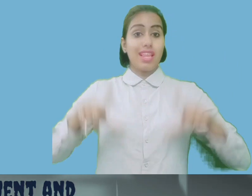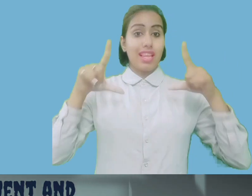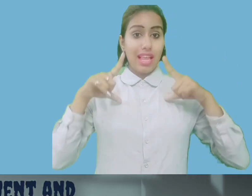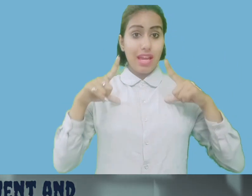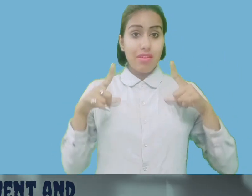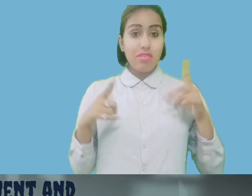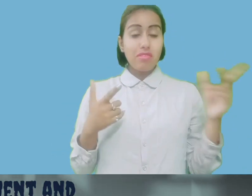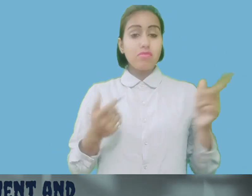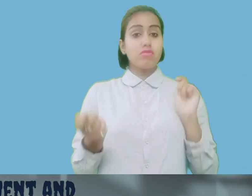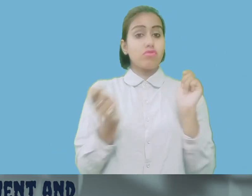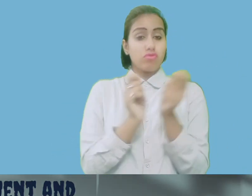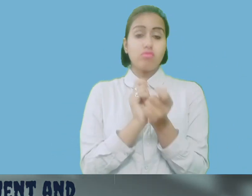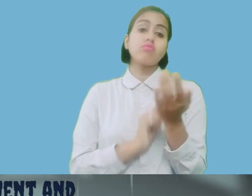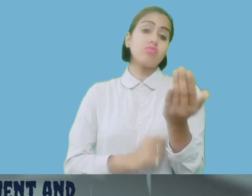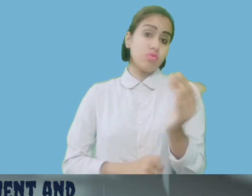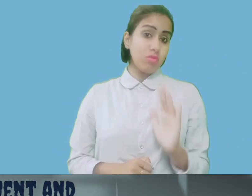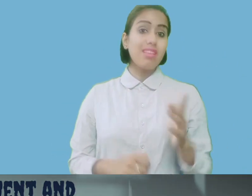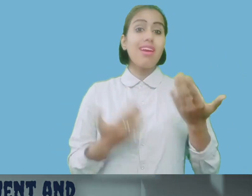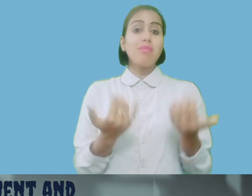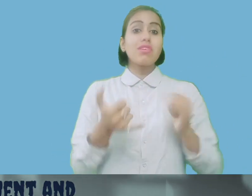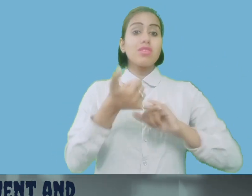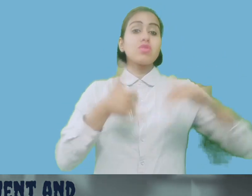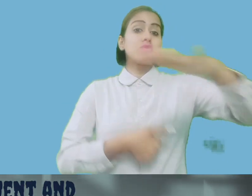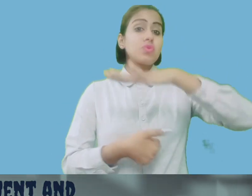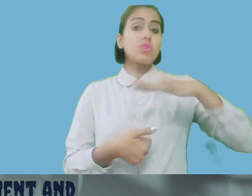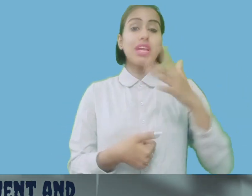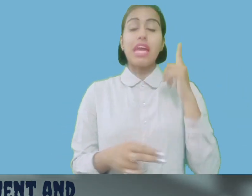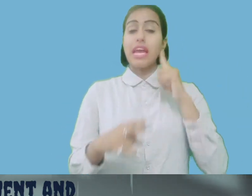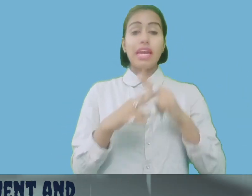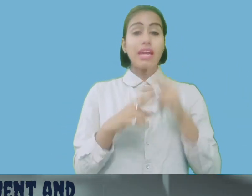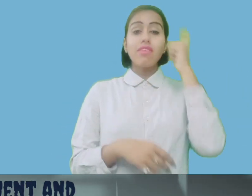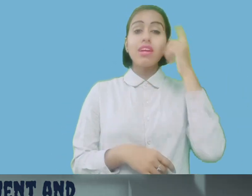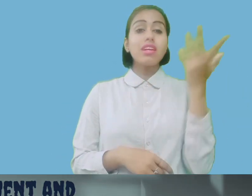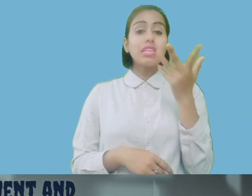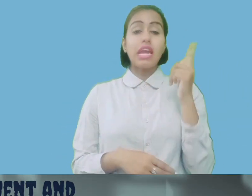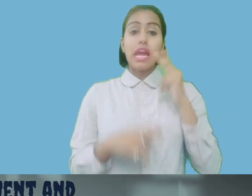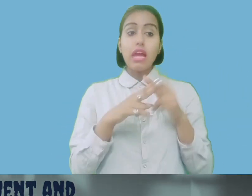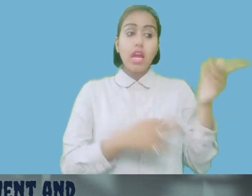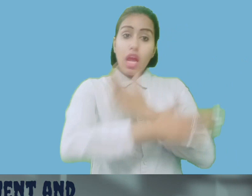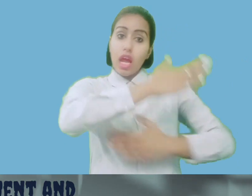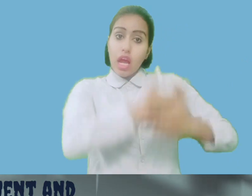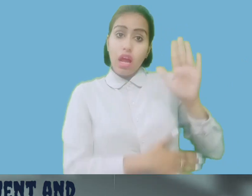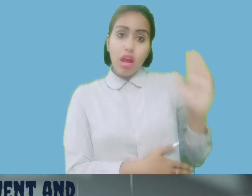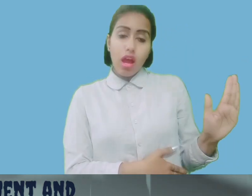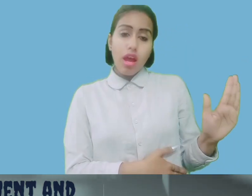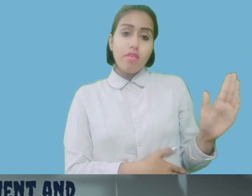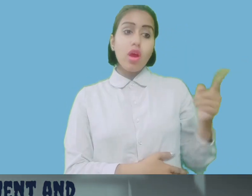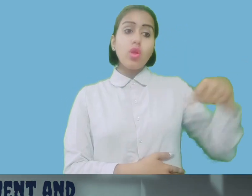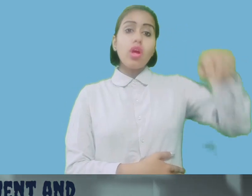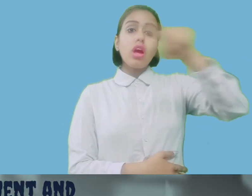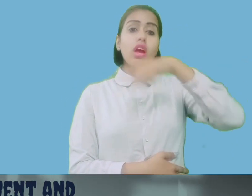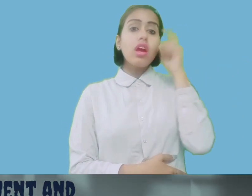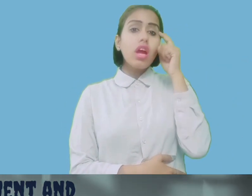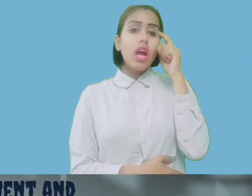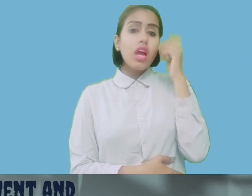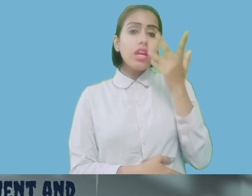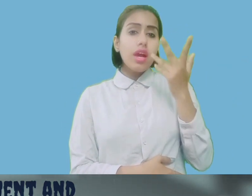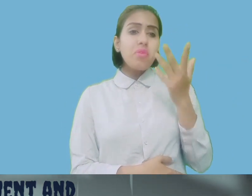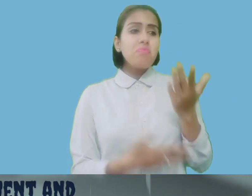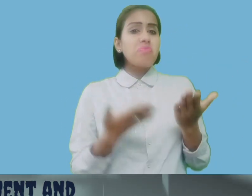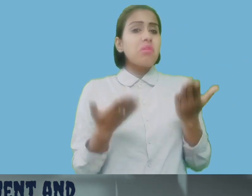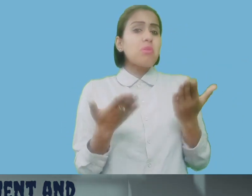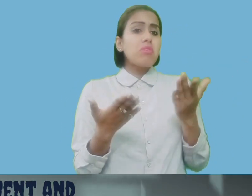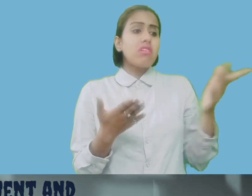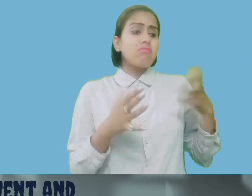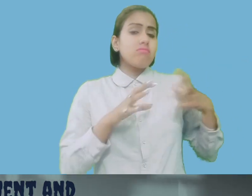आपने इस ओर रुख किया? क्या है कैसे यात्रा की कहानी, इसकी पृष्ठभूमि? जी, आपका बहुत बहुत धन्यवाद